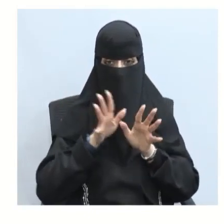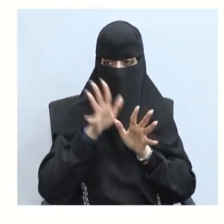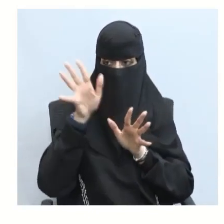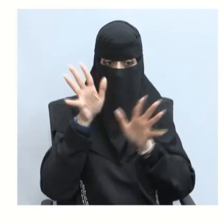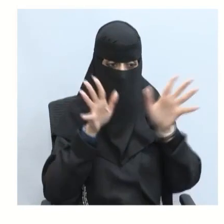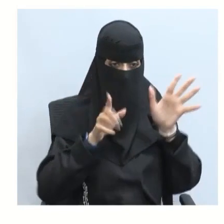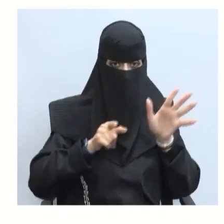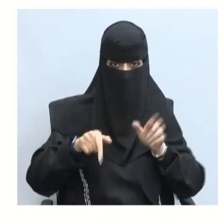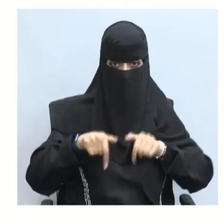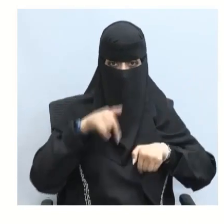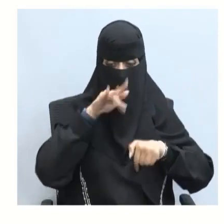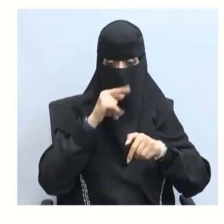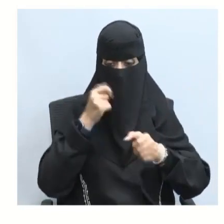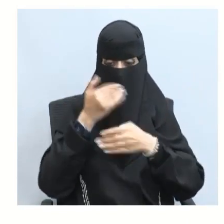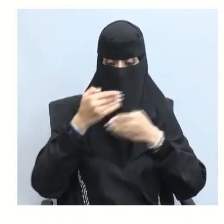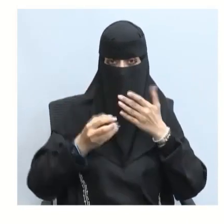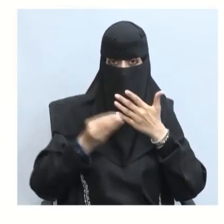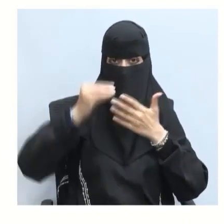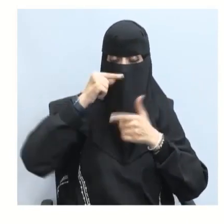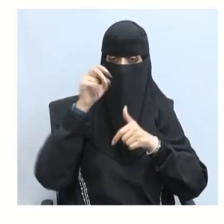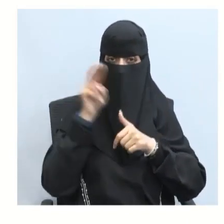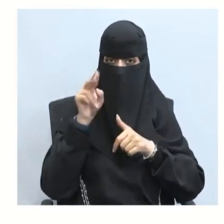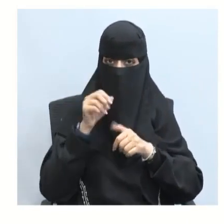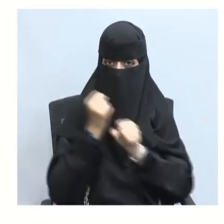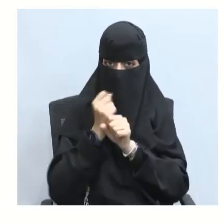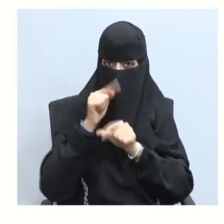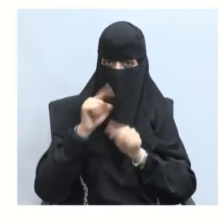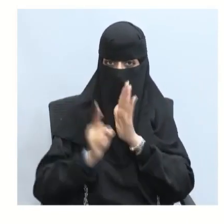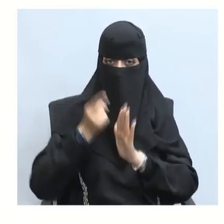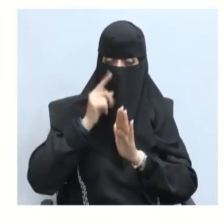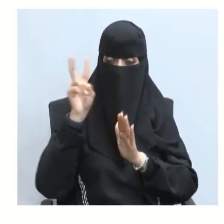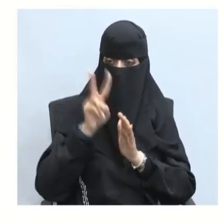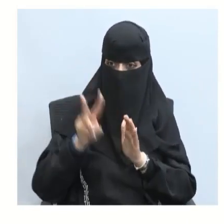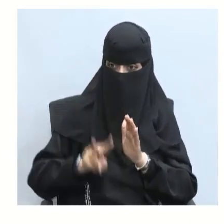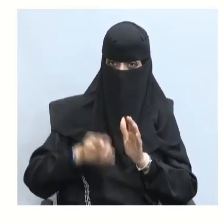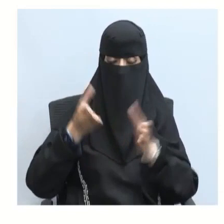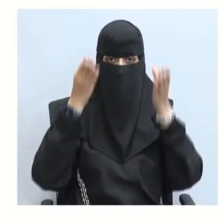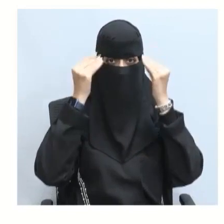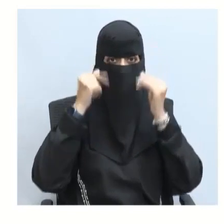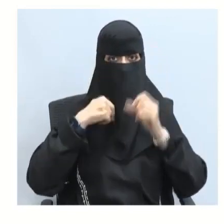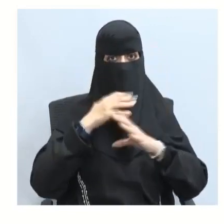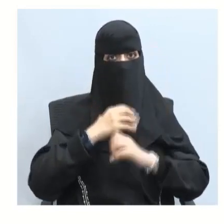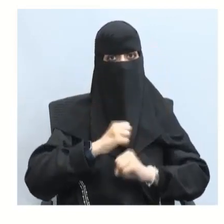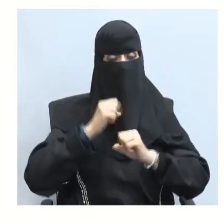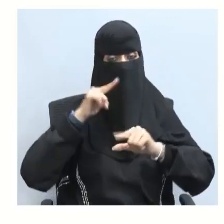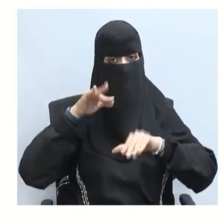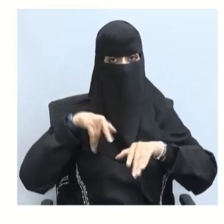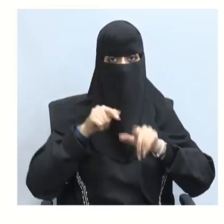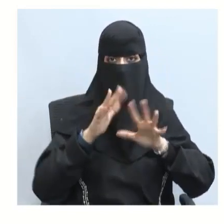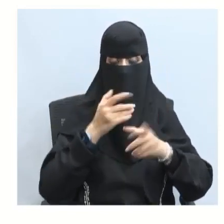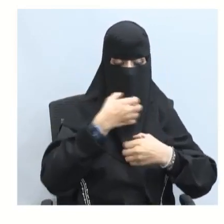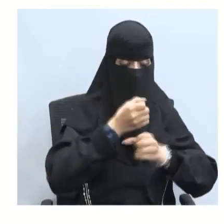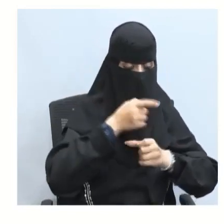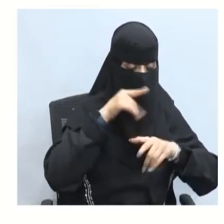الاربعه خطوات العمل اقرا تعليمات السلامه في المختبر ثم استخدم مجموعات النماذج